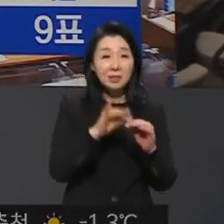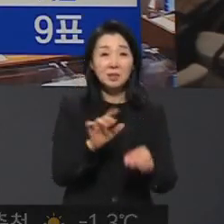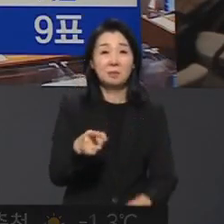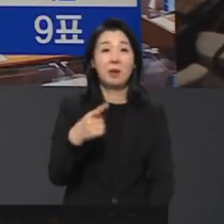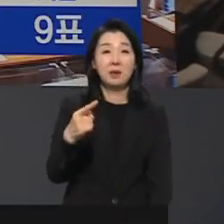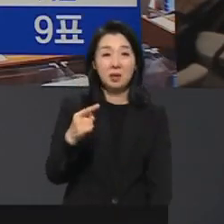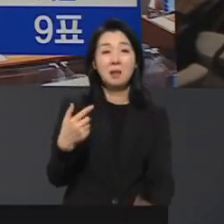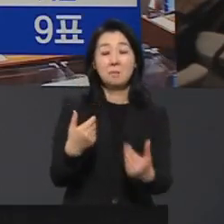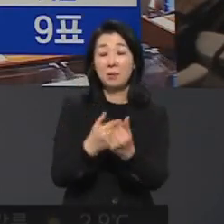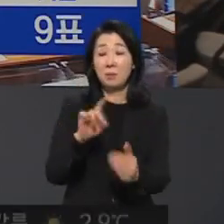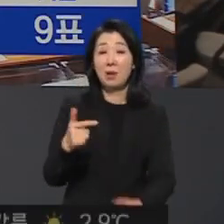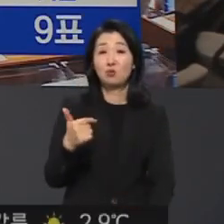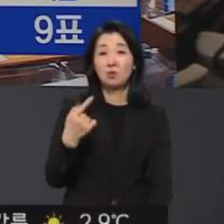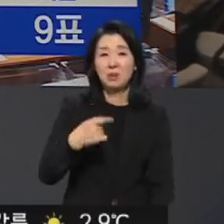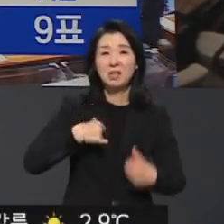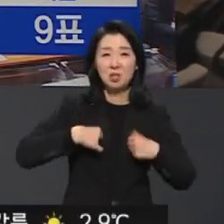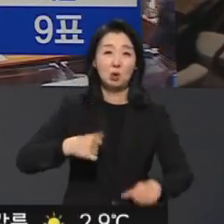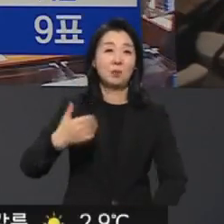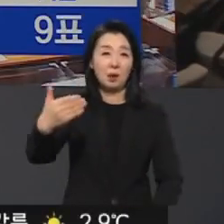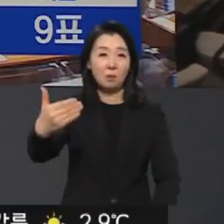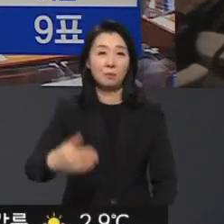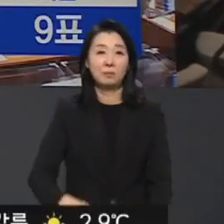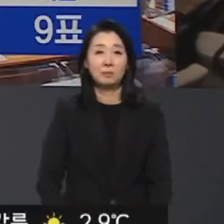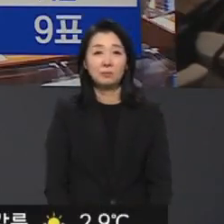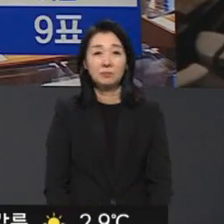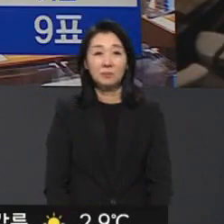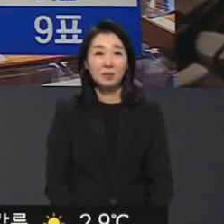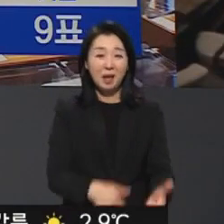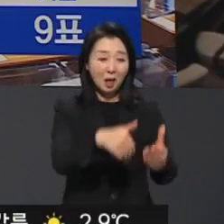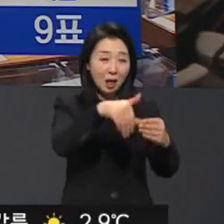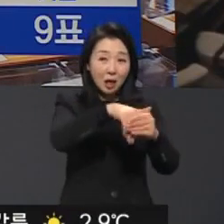부결은 161표, 기권이 9표였는데요.